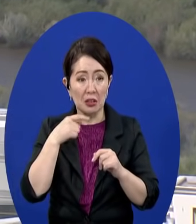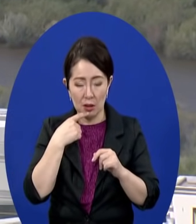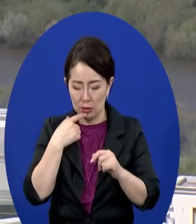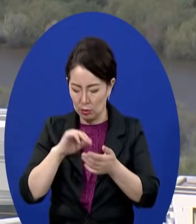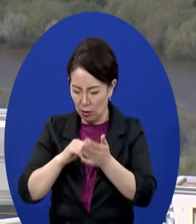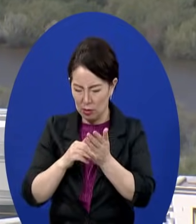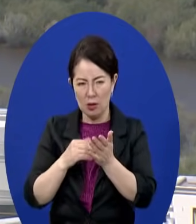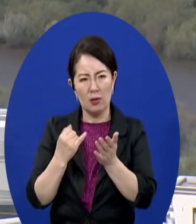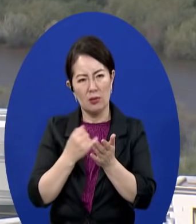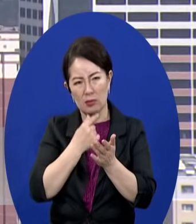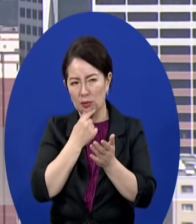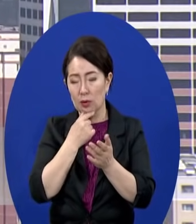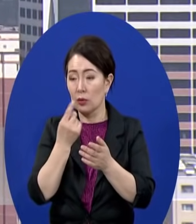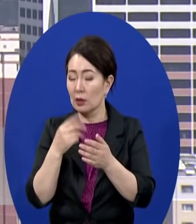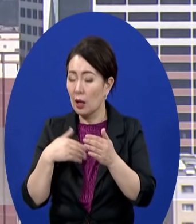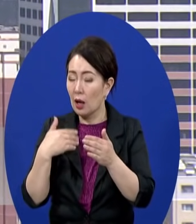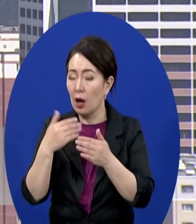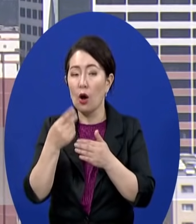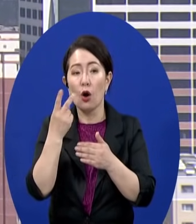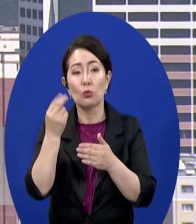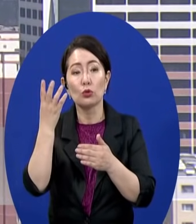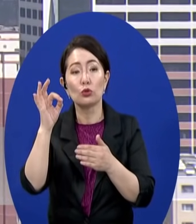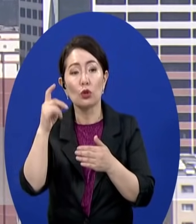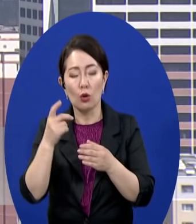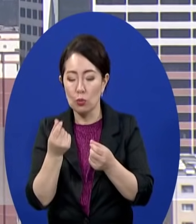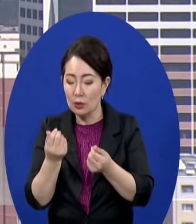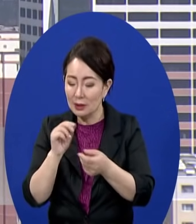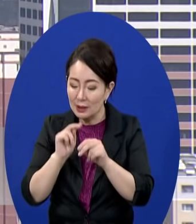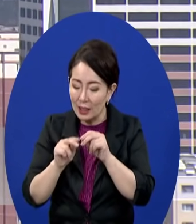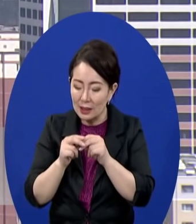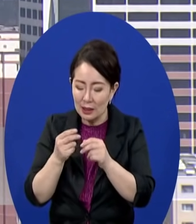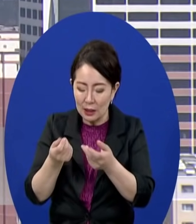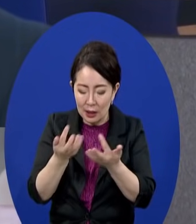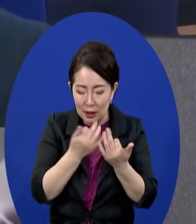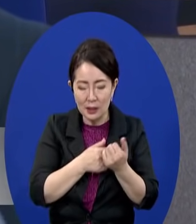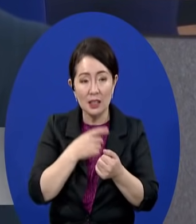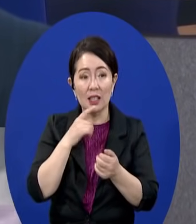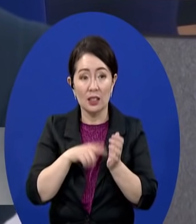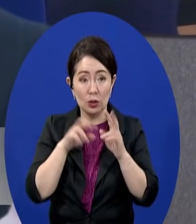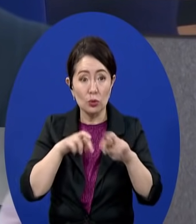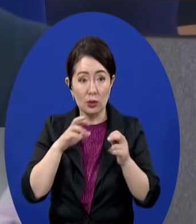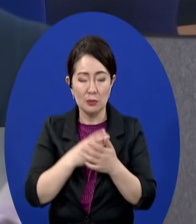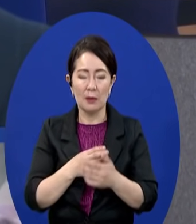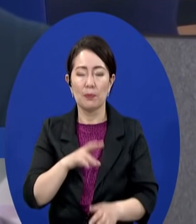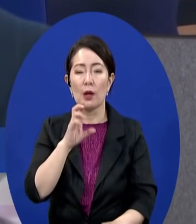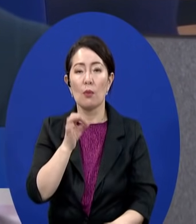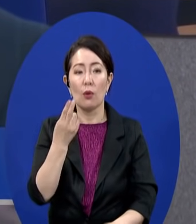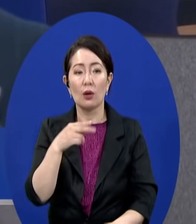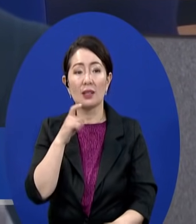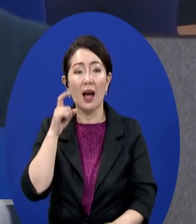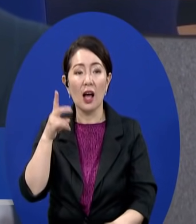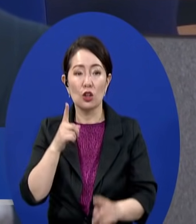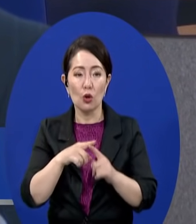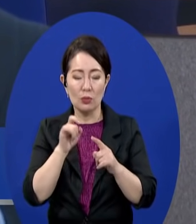Харин 2040 он хүртэл хөгжүүлэхэд ямар хэмжээний зардал хэрэгтэй байгааг судалж байгаа юм байна. Богдхан төмөр зам гээд ачаа тээврийн төмөр зам